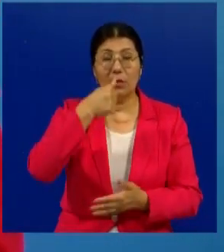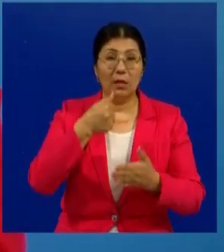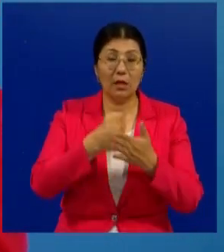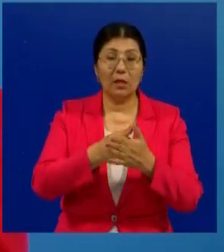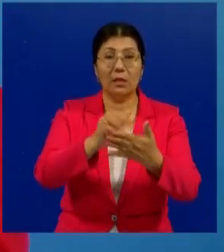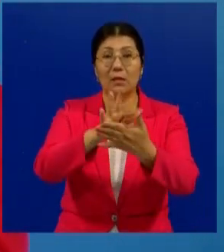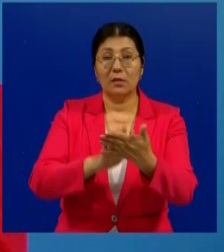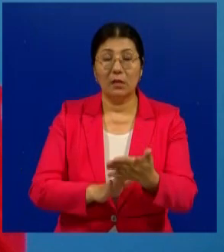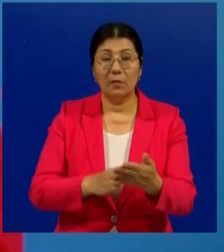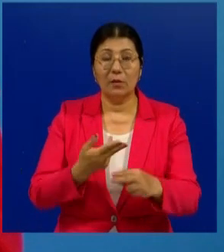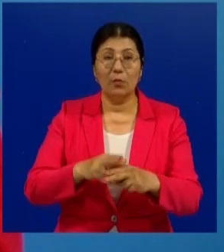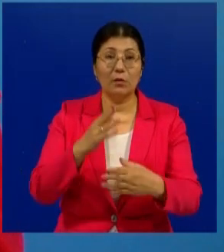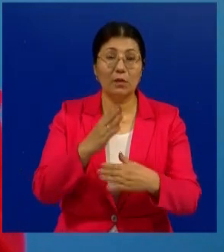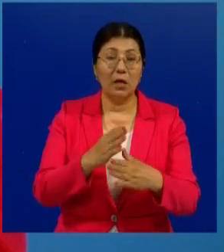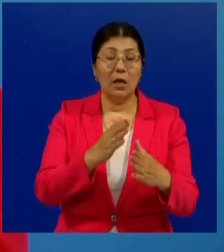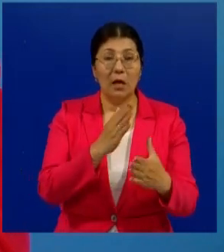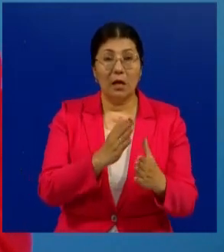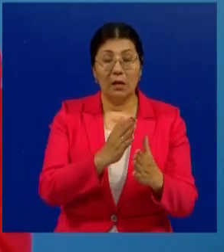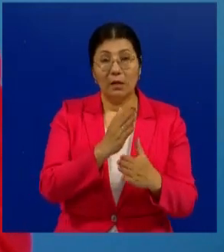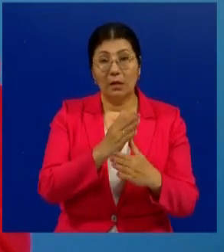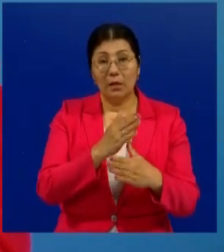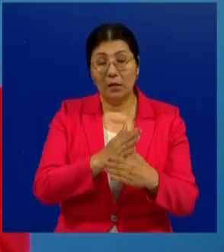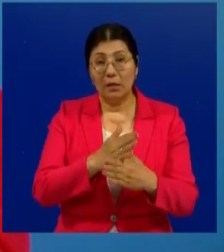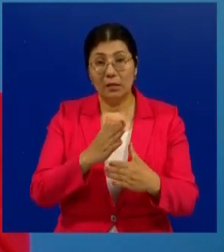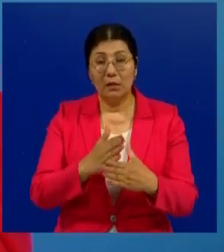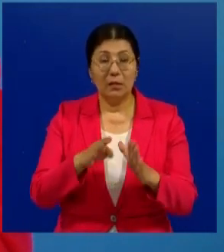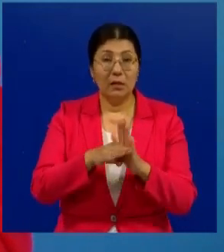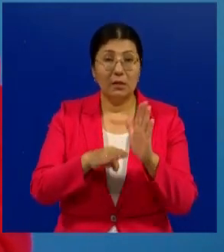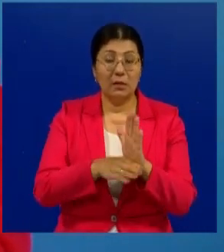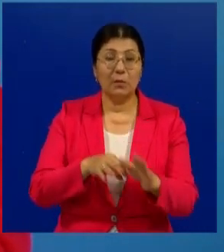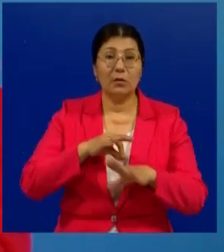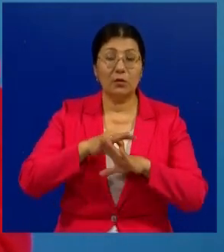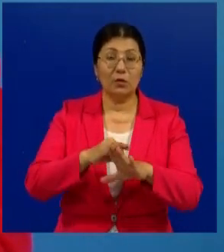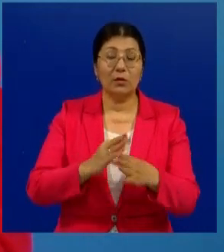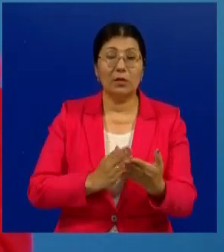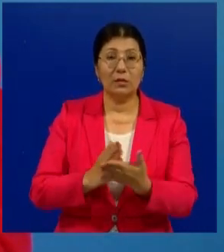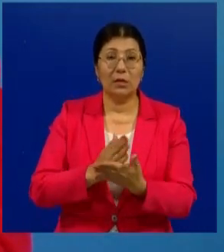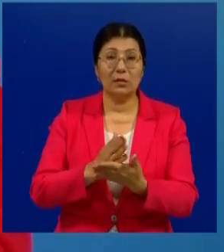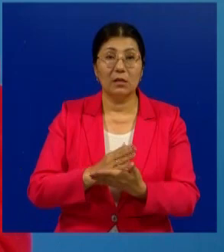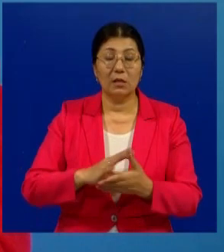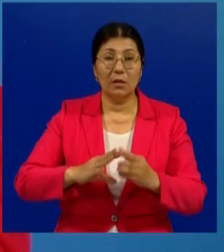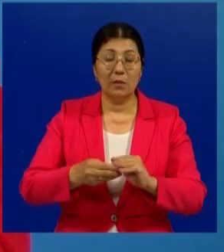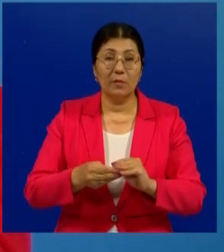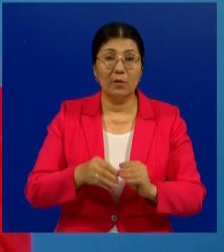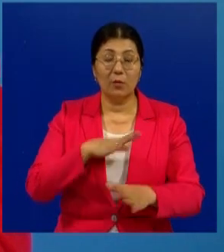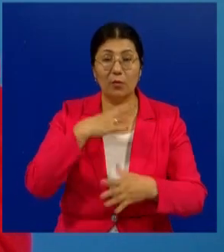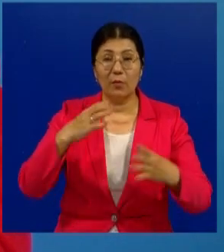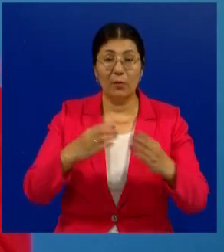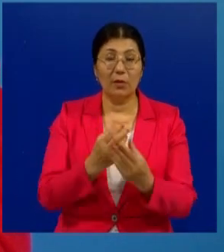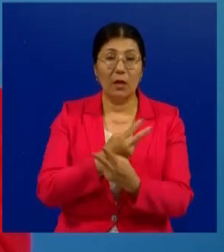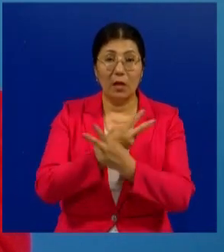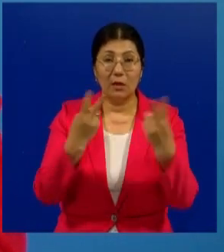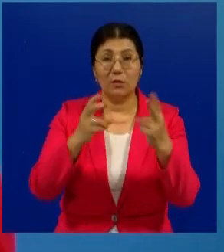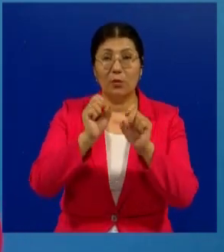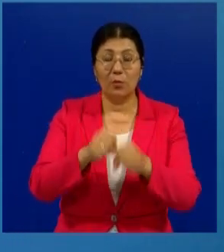жалғасты. Сол кезең-кезеңмен жүргізілген осы қуғын-сүргін кезеңінде қазіргі таңда біздің байқап отырғанымыздай осы бірнеше категорияға бөліп қарастыруға